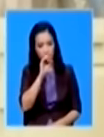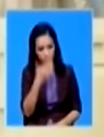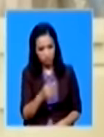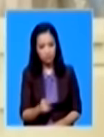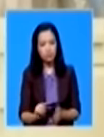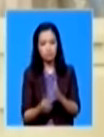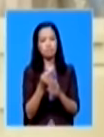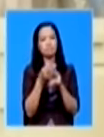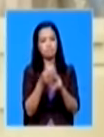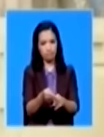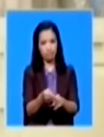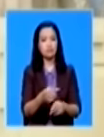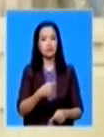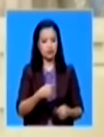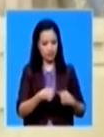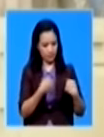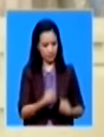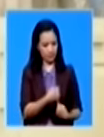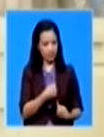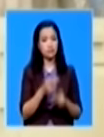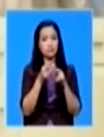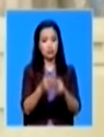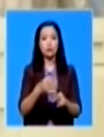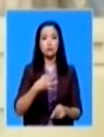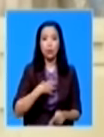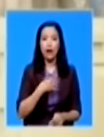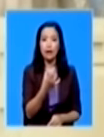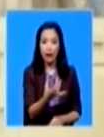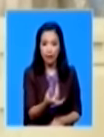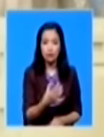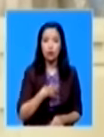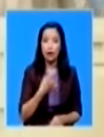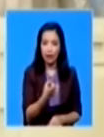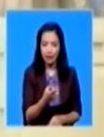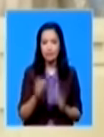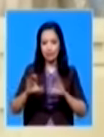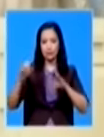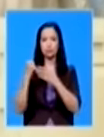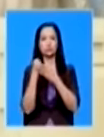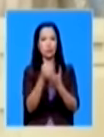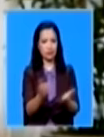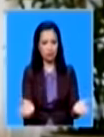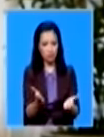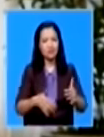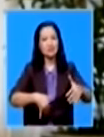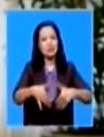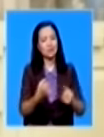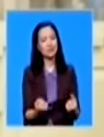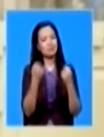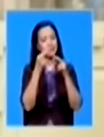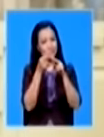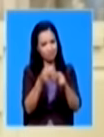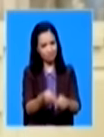ใน ค ือใจของเขาเองเขาต้องการยังไงต้องการแล้วรัฐก็ไปชี้นำเขาสนับสนุนเขาประชาชนก็จะเข้มแข็งด้วยตัวเอง